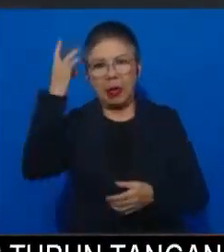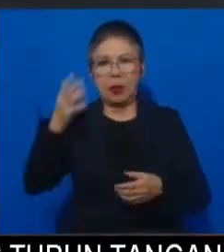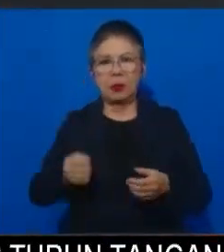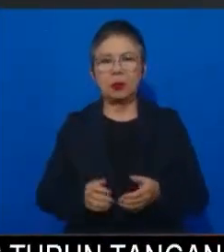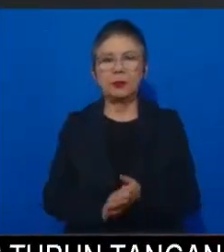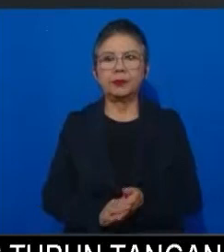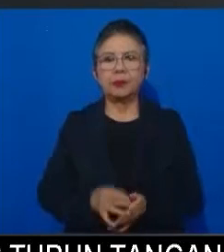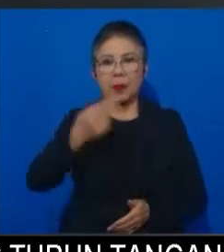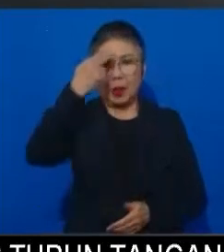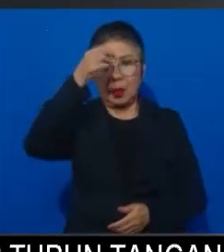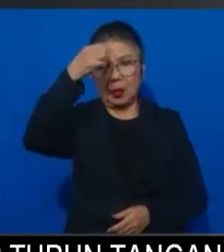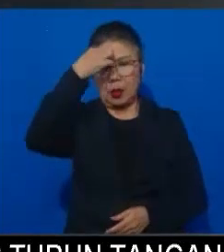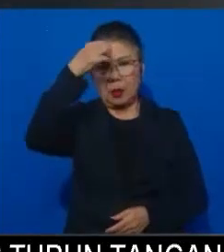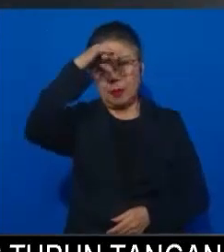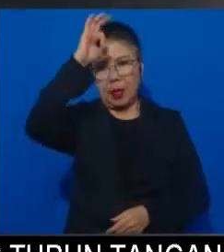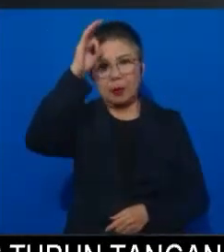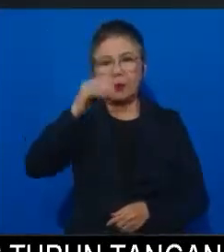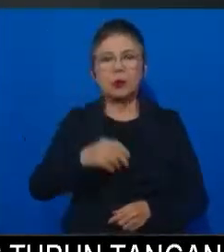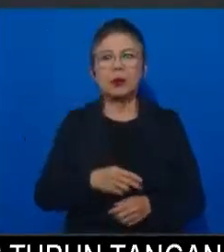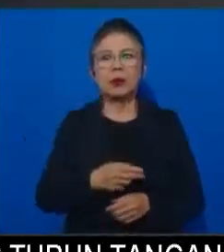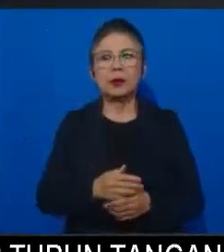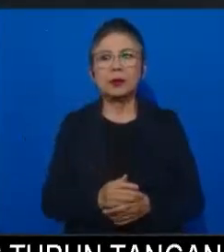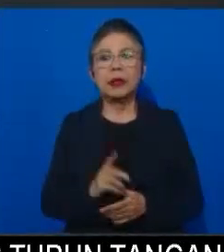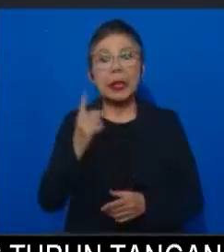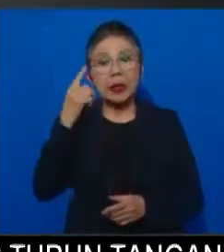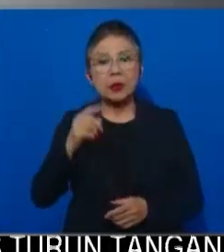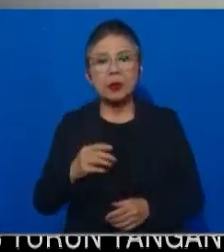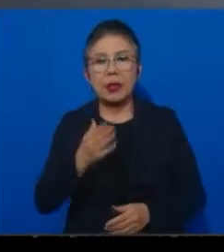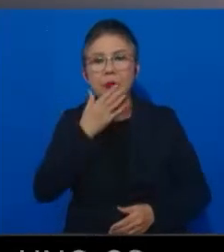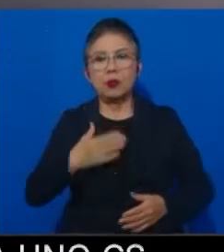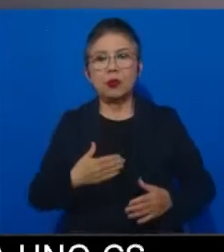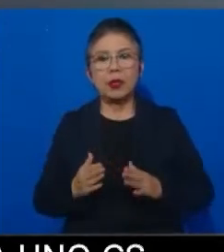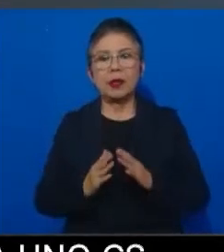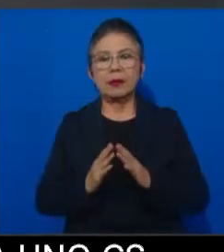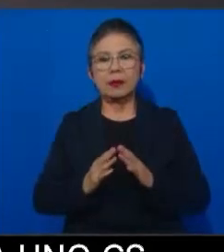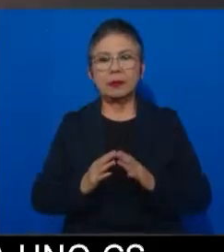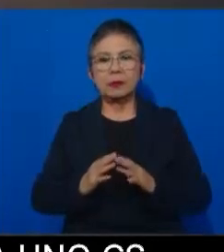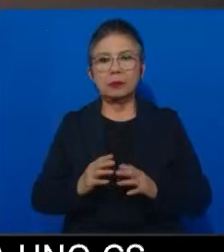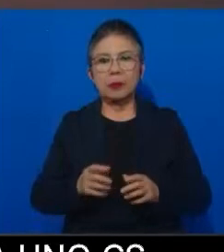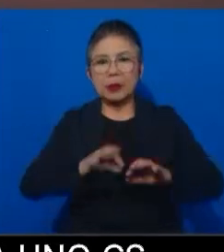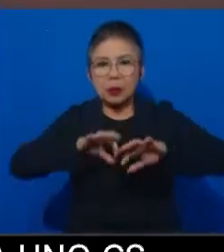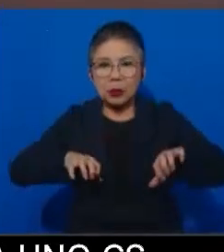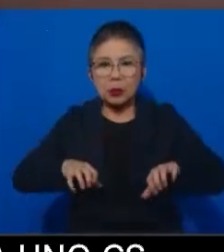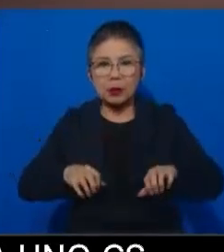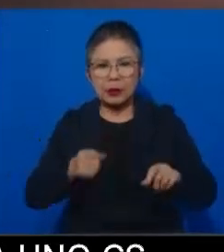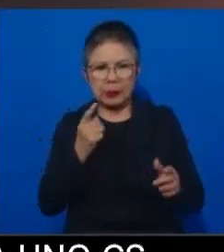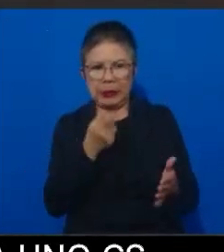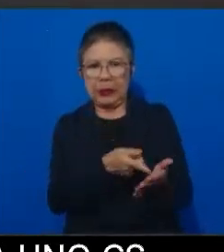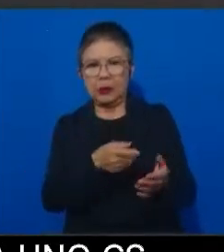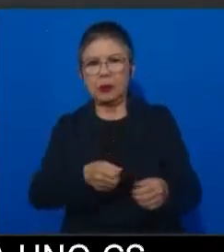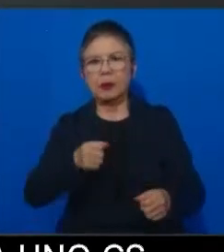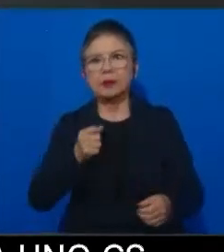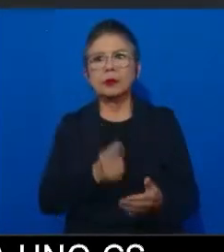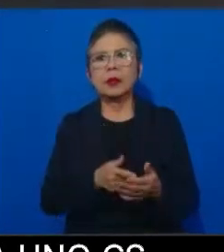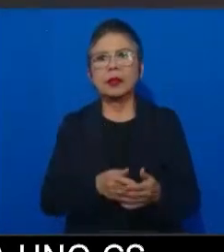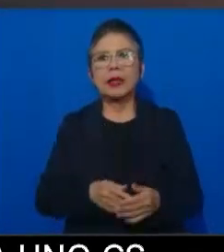Samarinda, Kombes Pol Ari Fadli mengatakan akibat kasus ini, Andre terancam dijerat dengan pasal berlapis karena terlibat tindak pidana